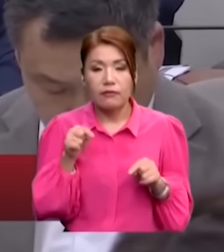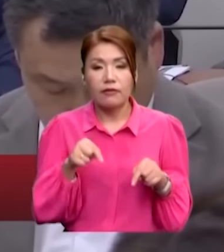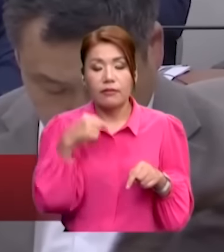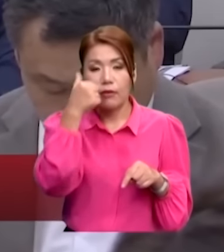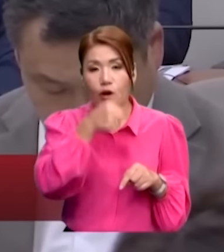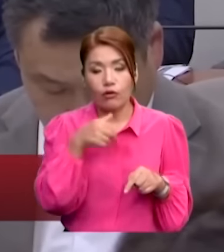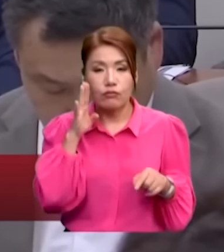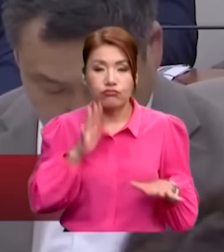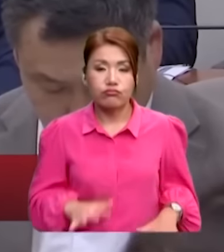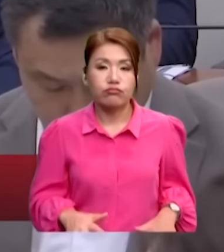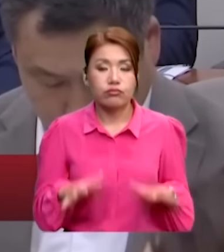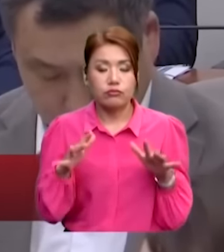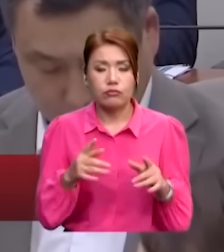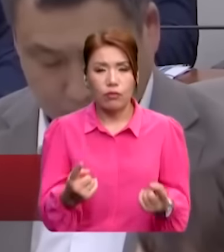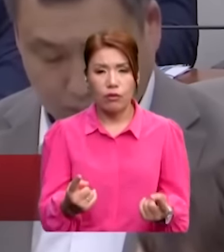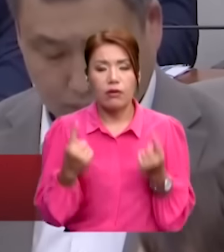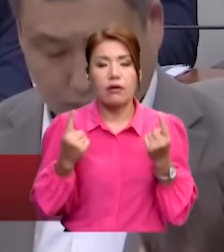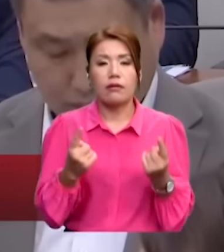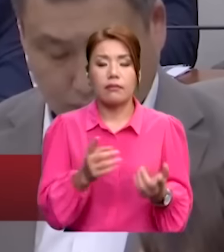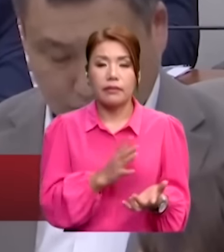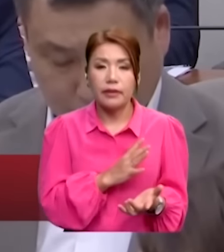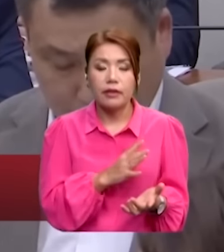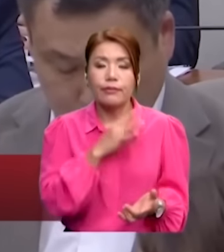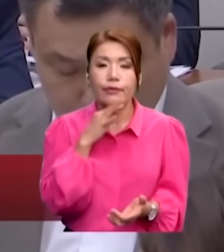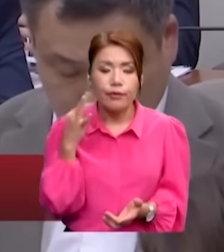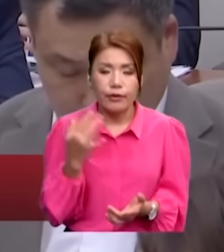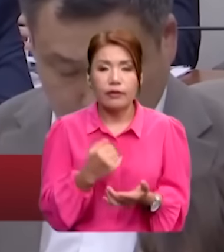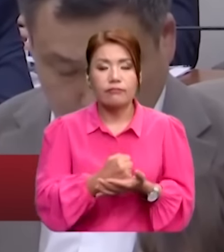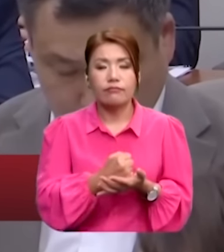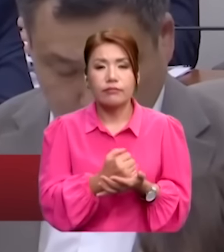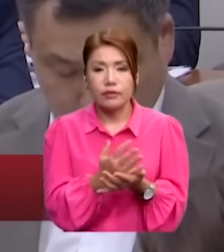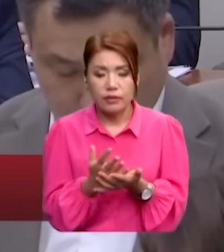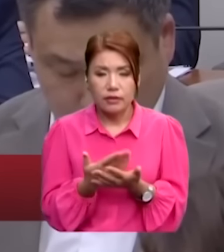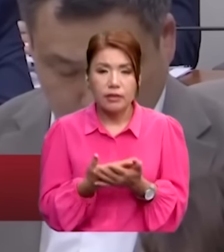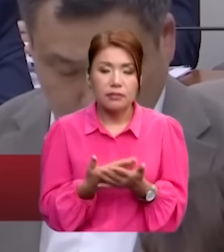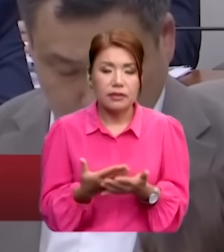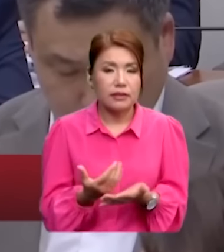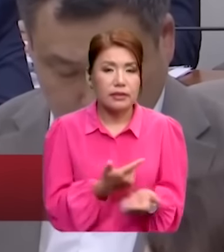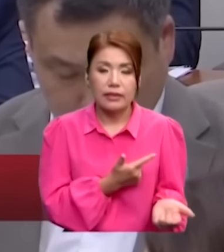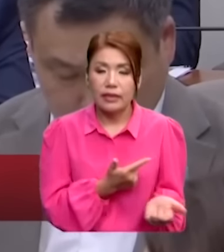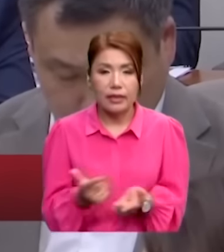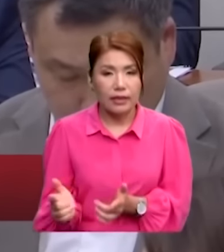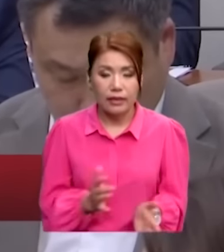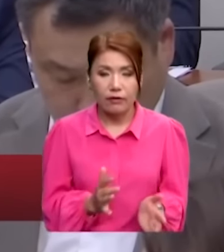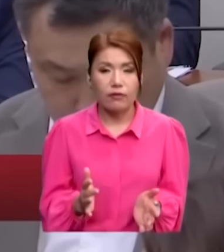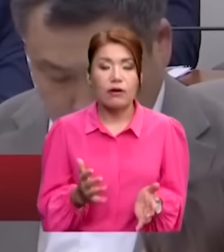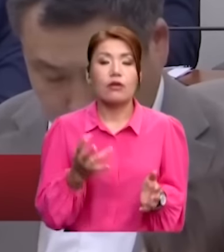году паводки были очень большие, и многие сооружения и не были готовы, но...